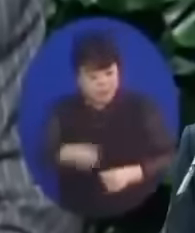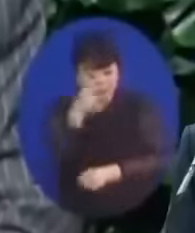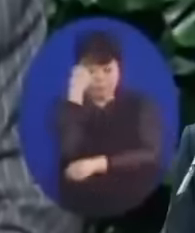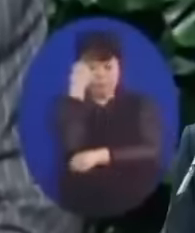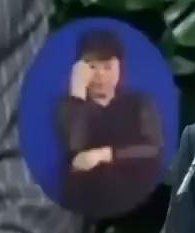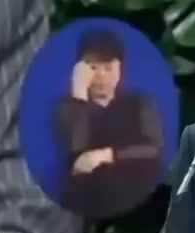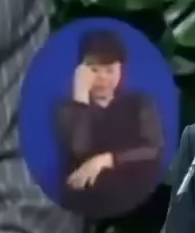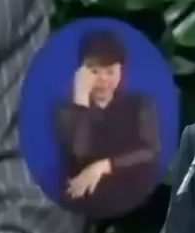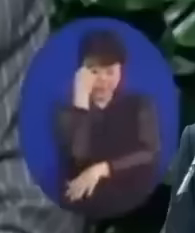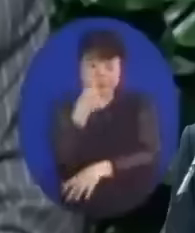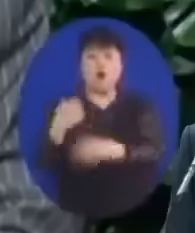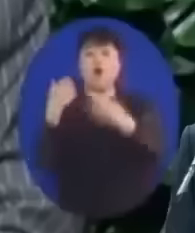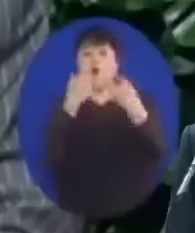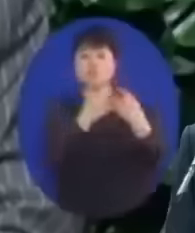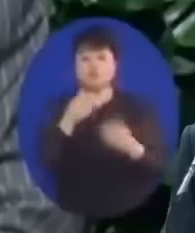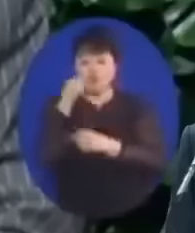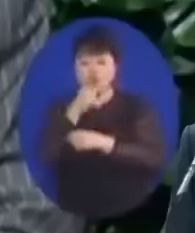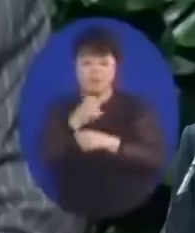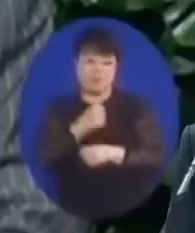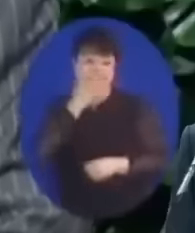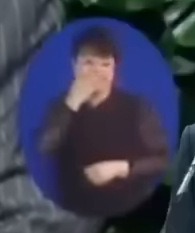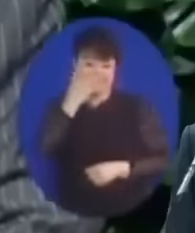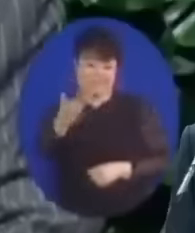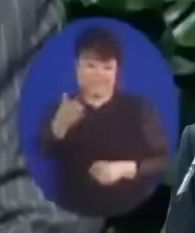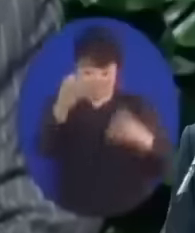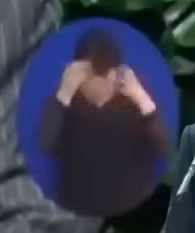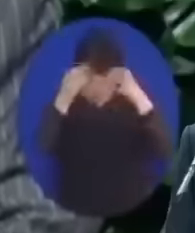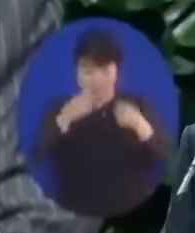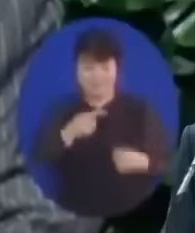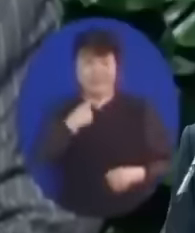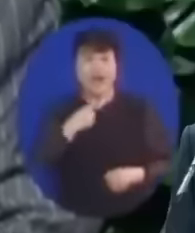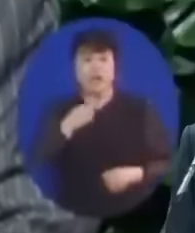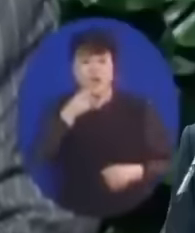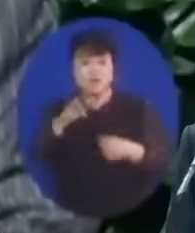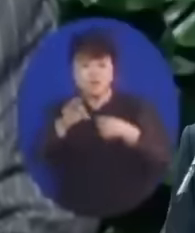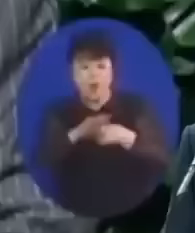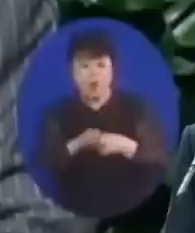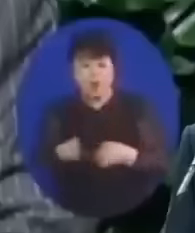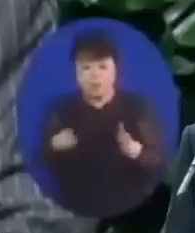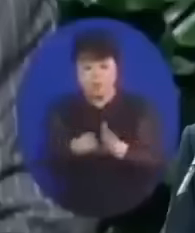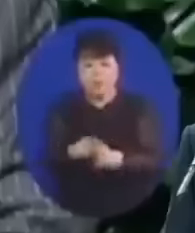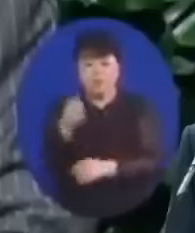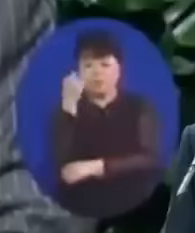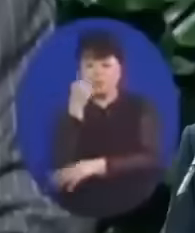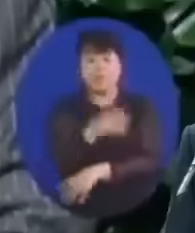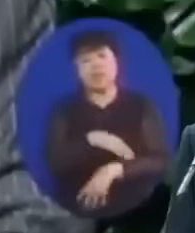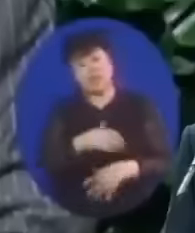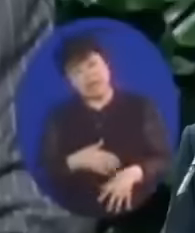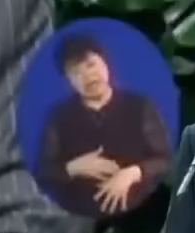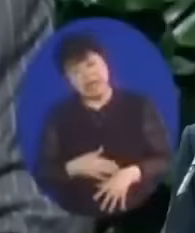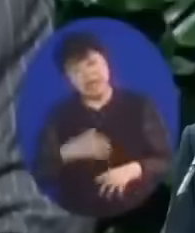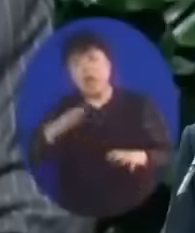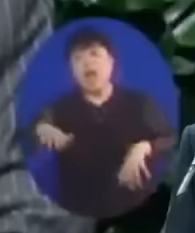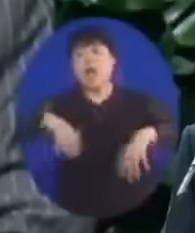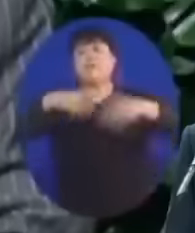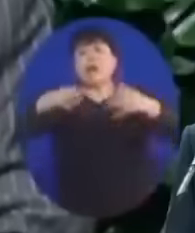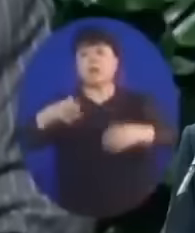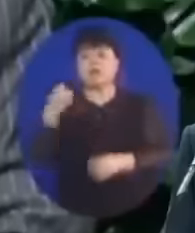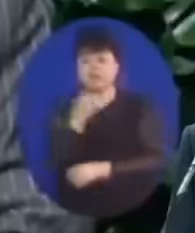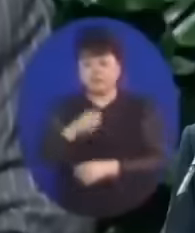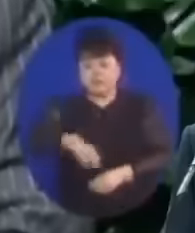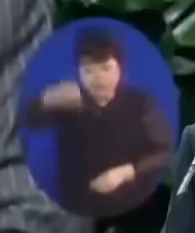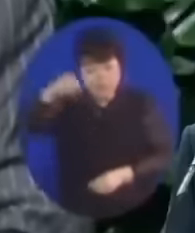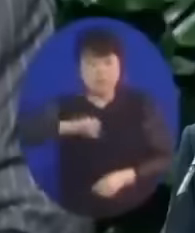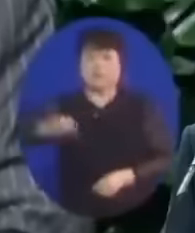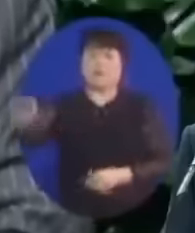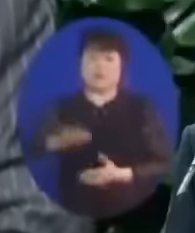내려서 풍성한 열매를 맺게 되는 것입니다. 고난을 안 당하면 신앙의 뿌리가 너무 얕아서 조그만 바람이 불어도 흔들리는